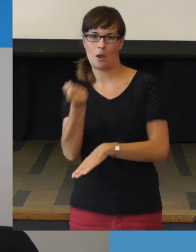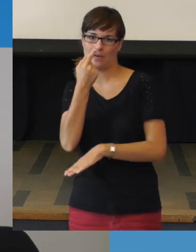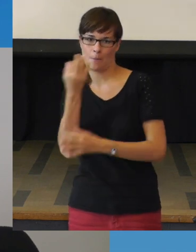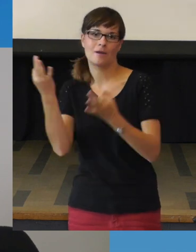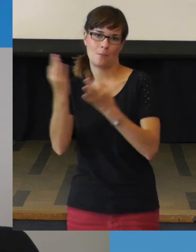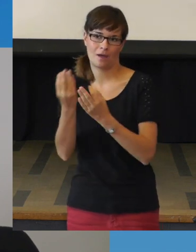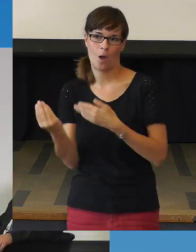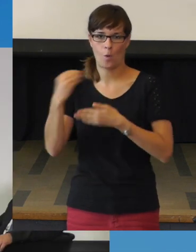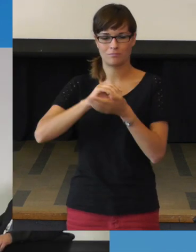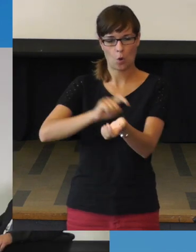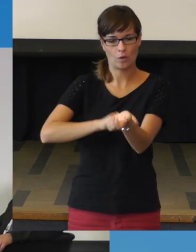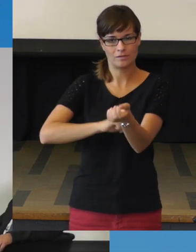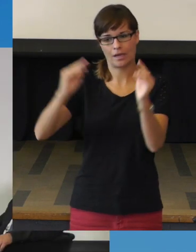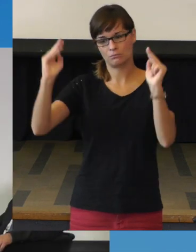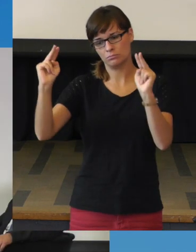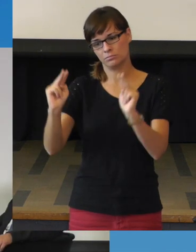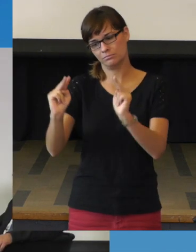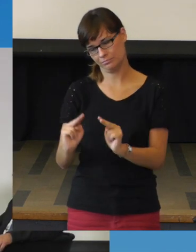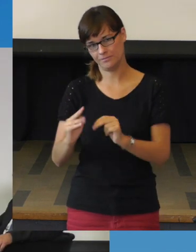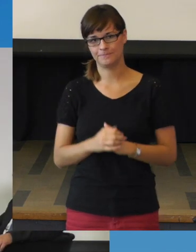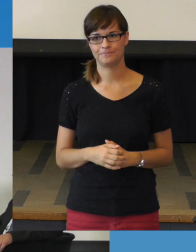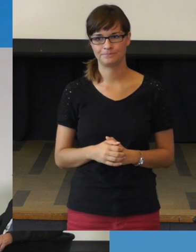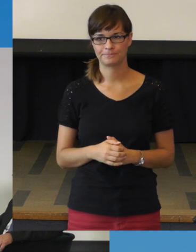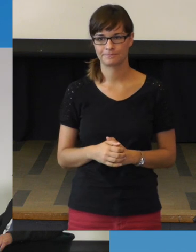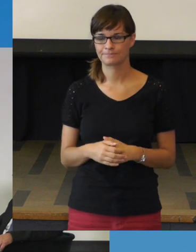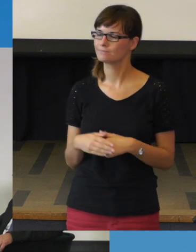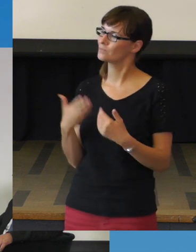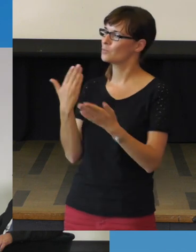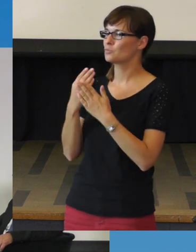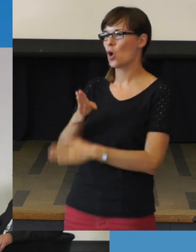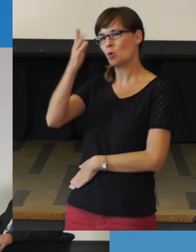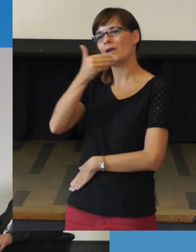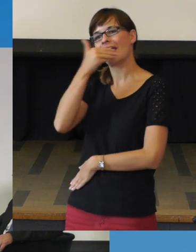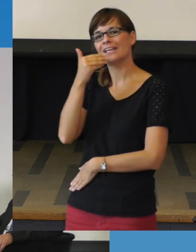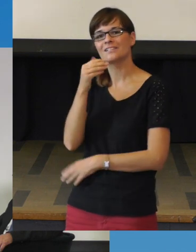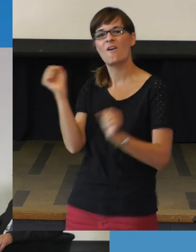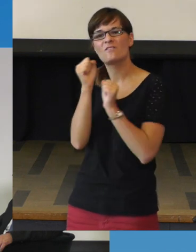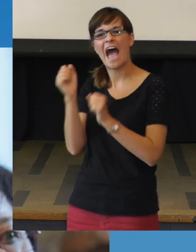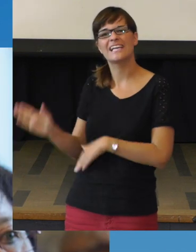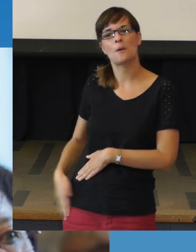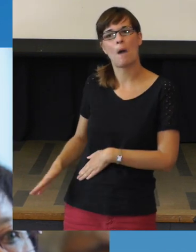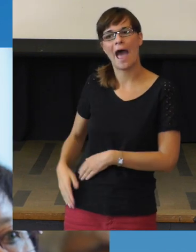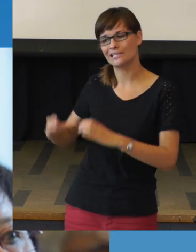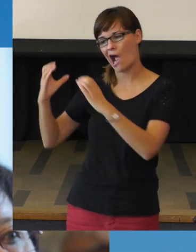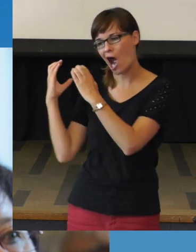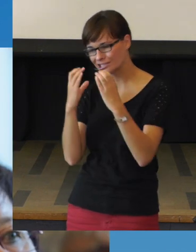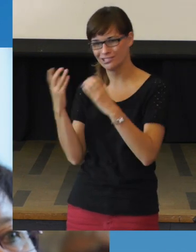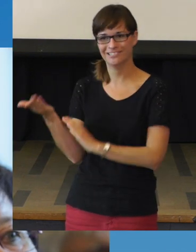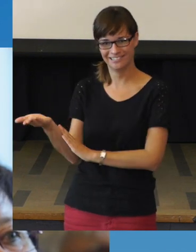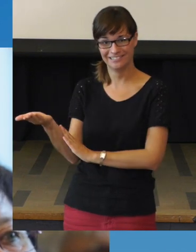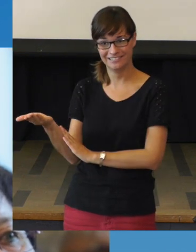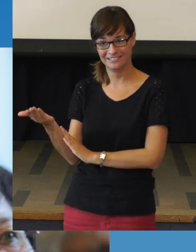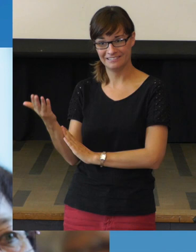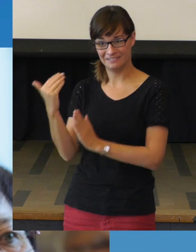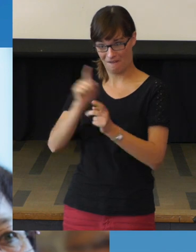Medikamente erforderlich sein, um dieses zu senken. Das nordhessische Eisbein steht aber nicht auf der Positivliste, oder? Doch,